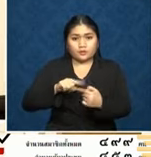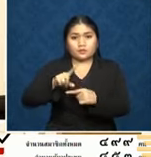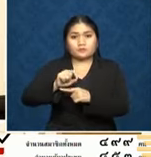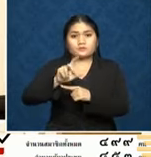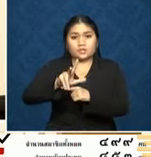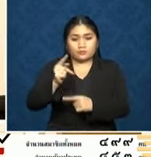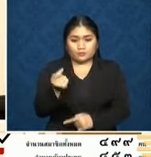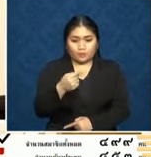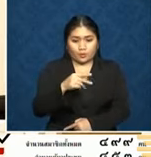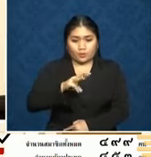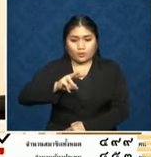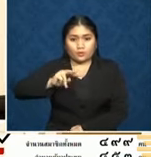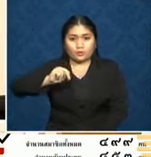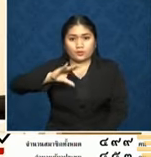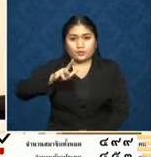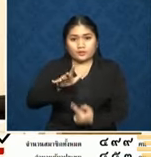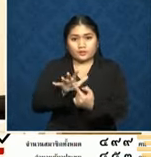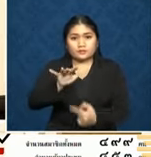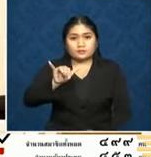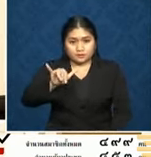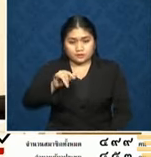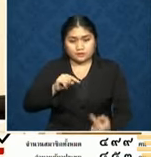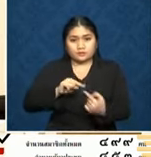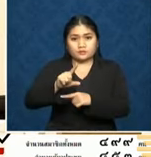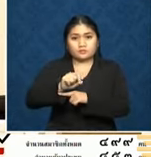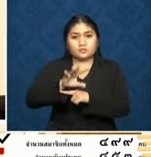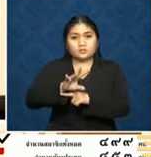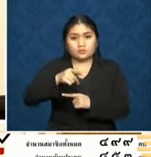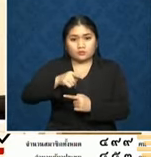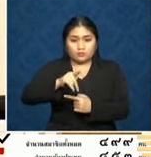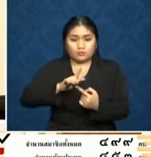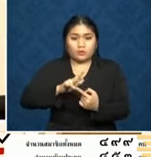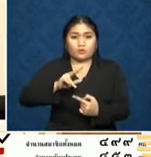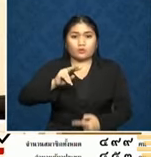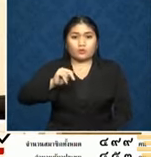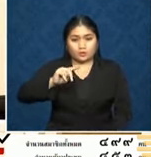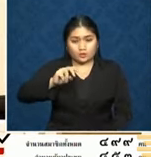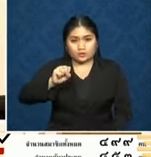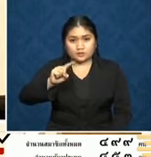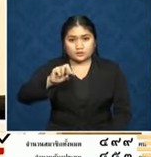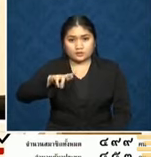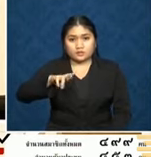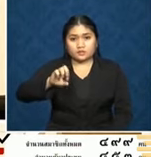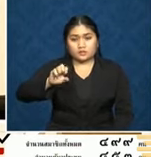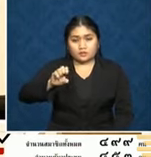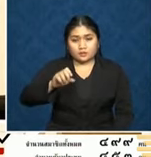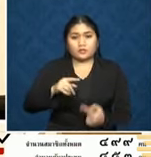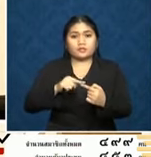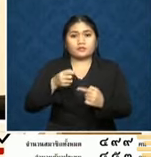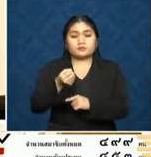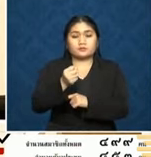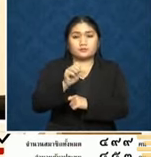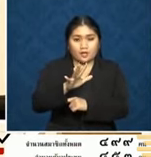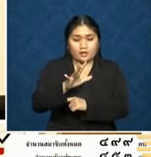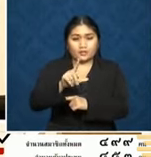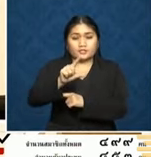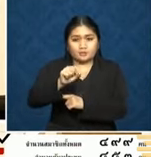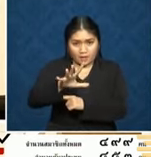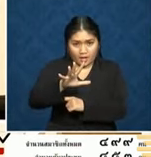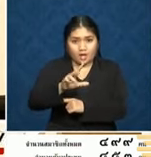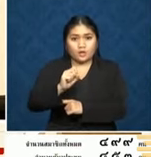ชัยนิยมชาติ24นางสาวปุณสิริบุญจเกียรติและ25นายสุภโชคศรีสุขจ